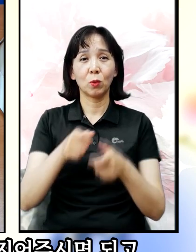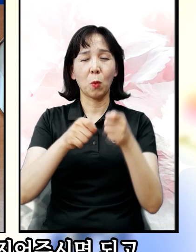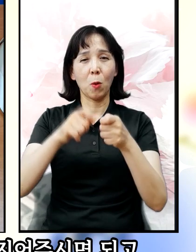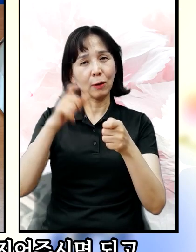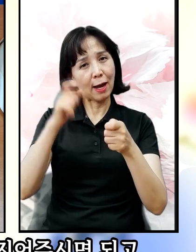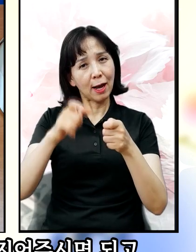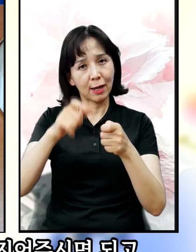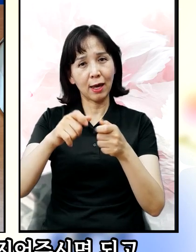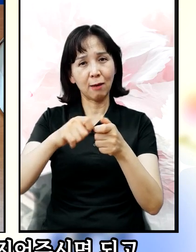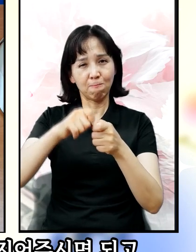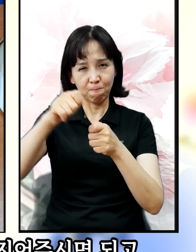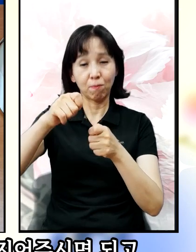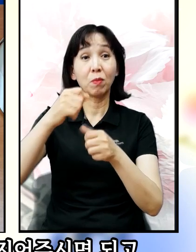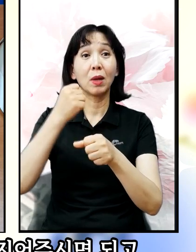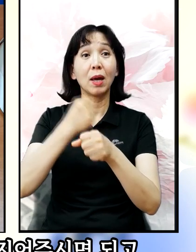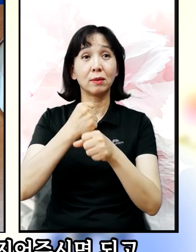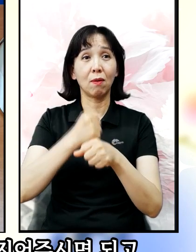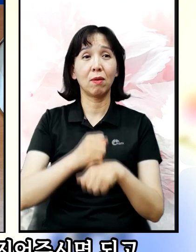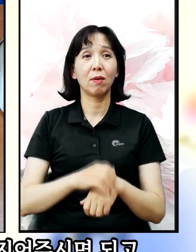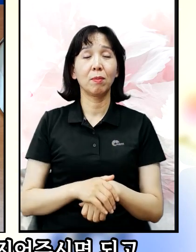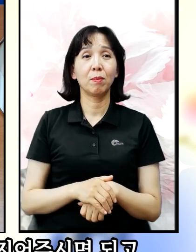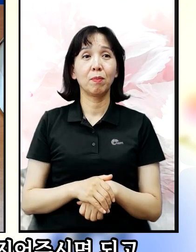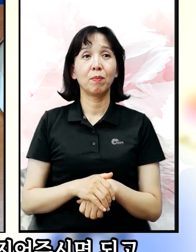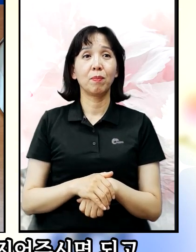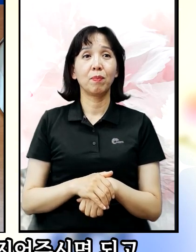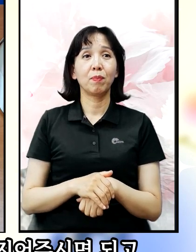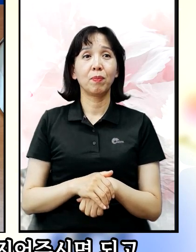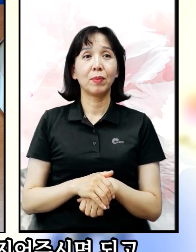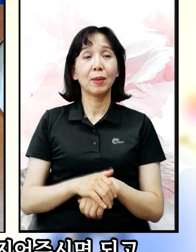매듭을 꼭꼭 지어주시면 되고,